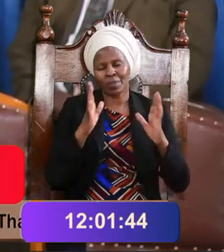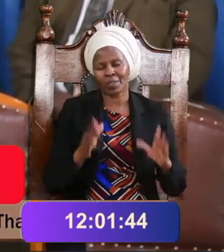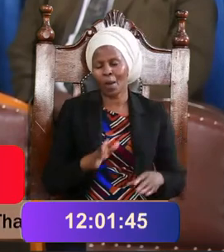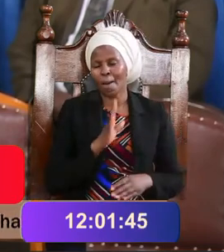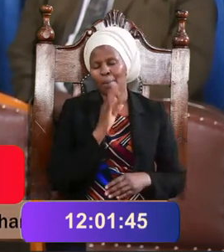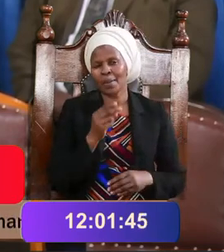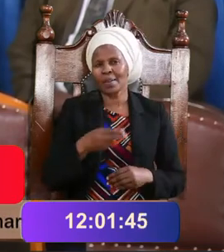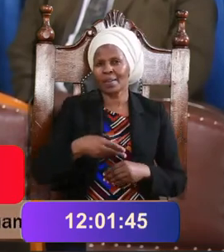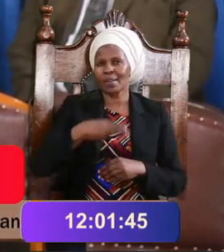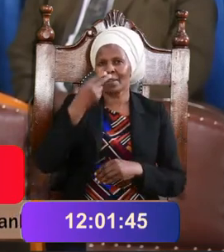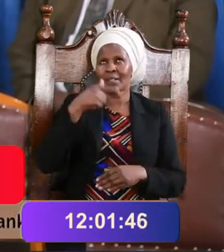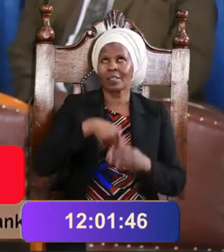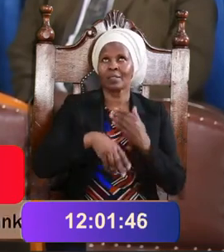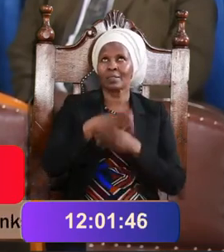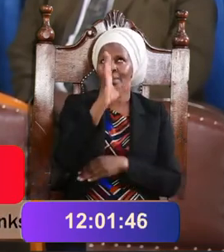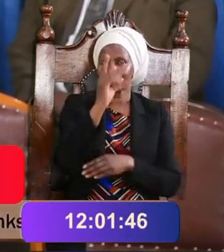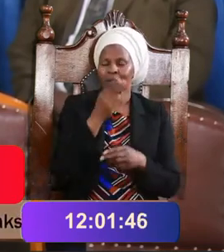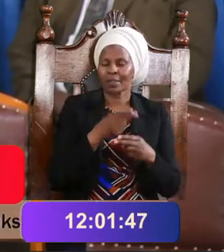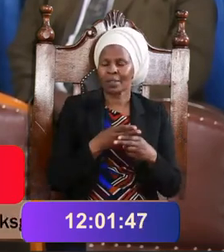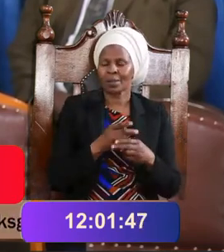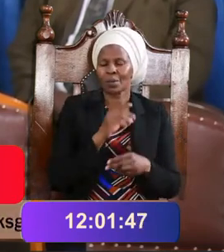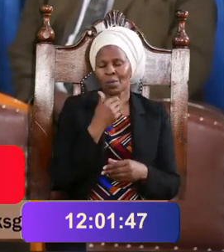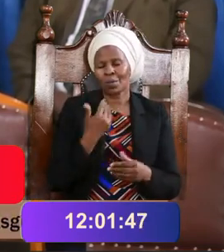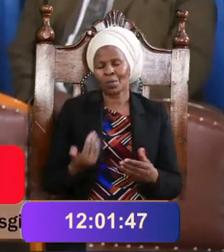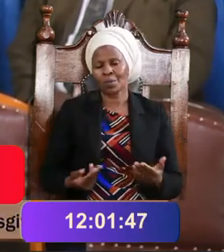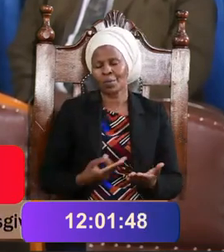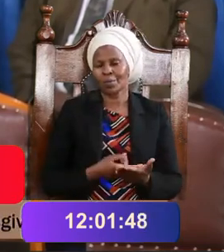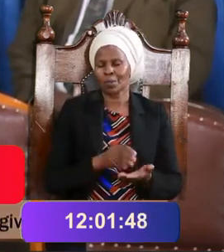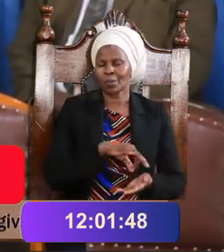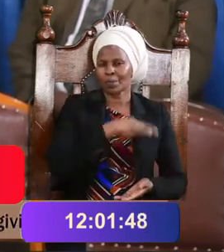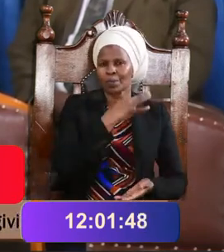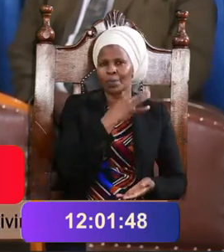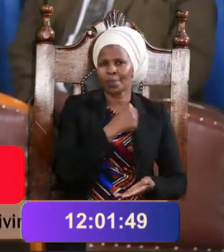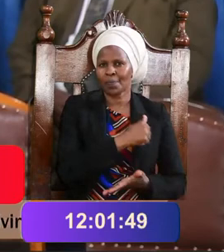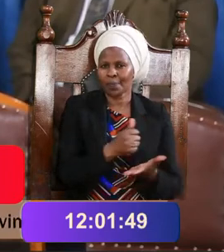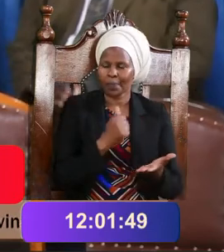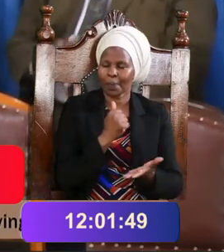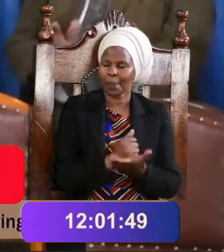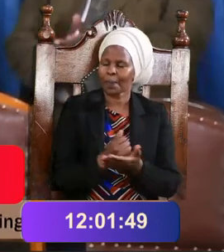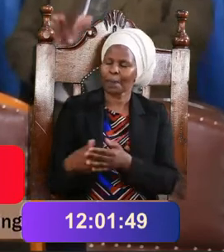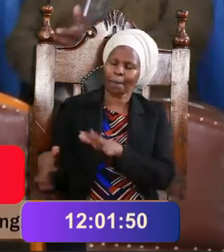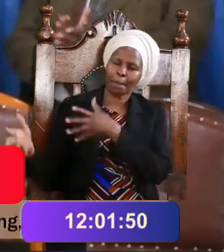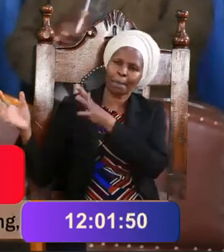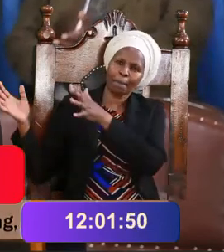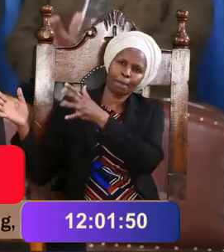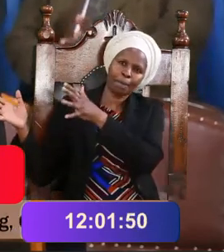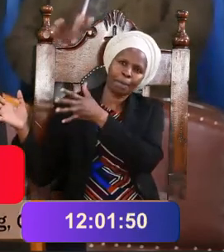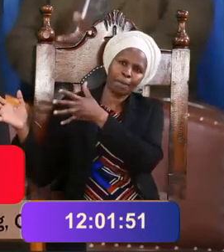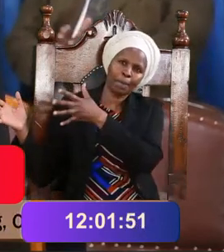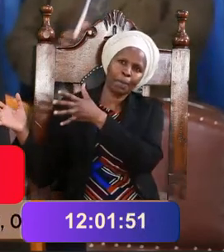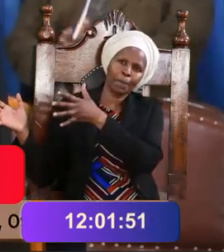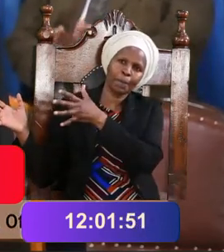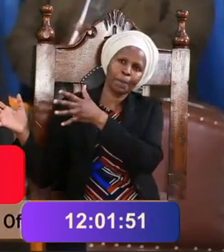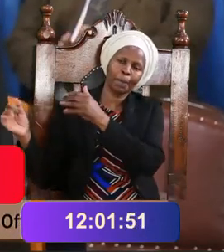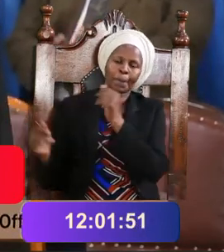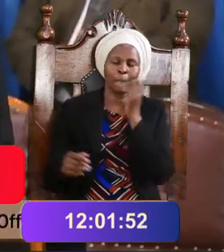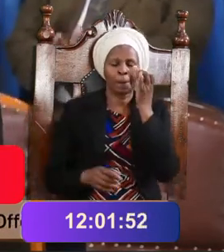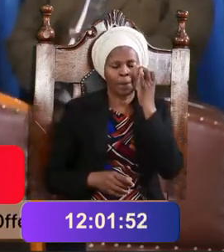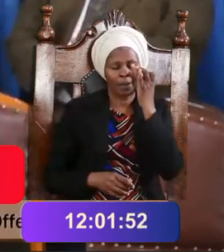juu. Katika jina la Baba, la Mwana na Roho Mtakatifu. Amina. Amina.